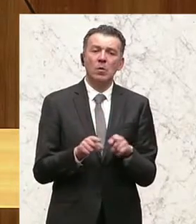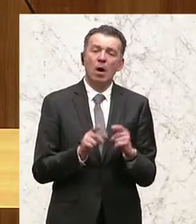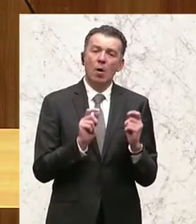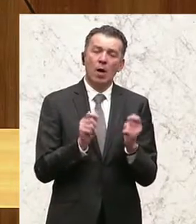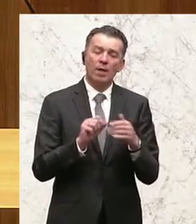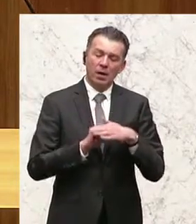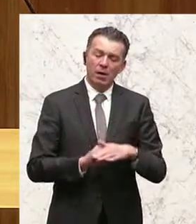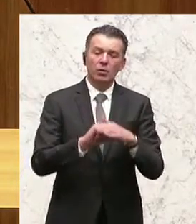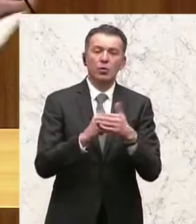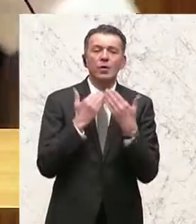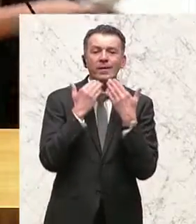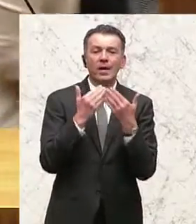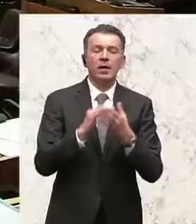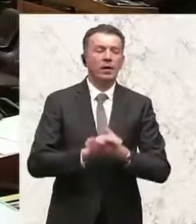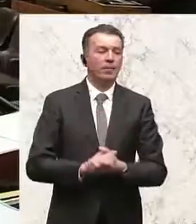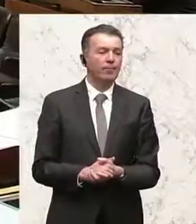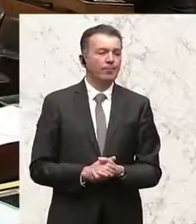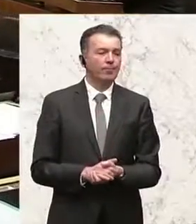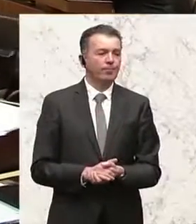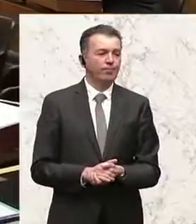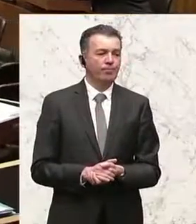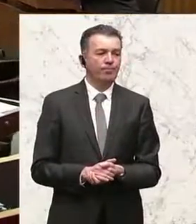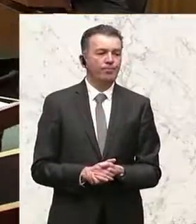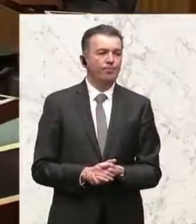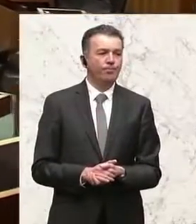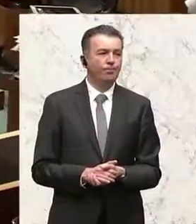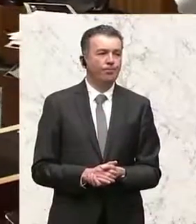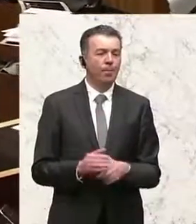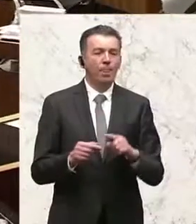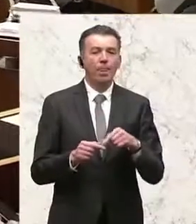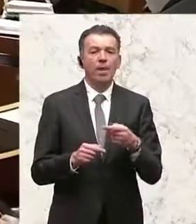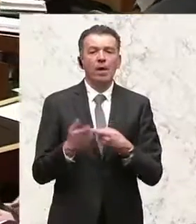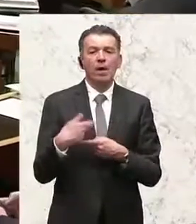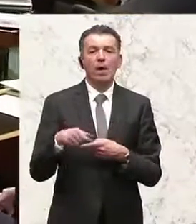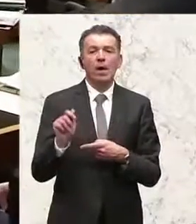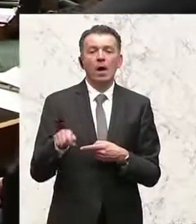diesen Antrag. Danke. Frauen und Kinder in Krisenregionen und auf der